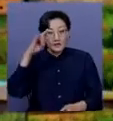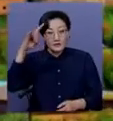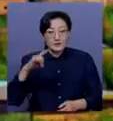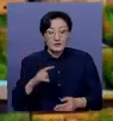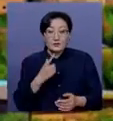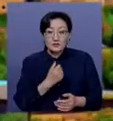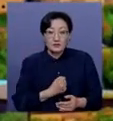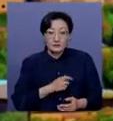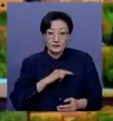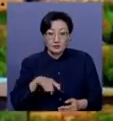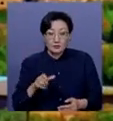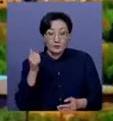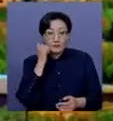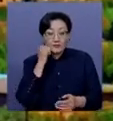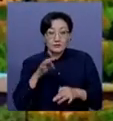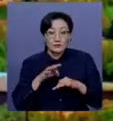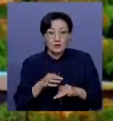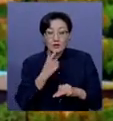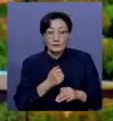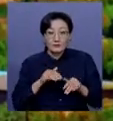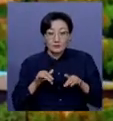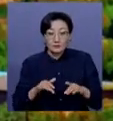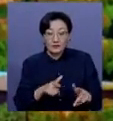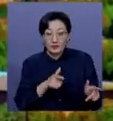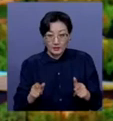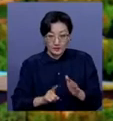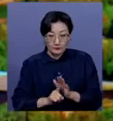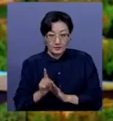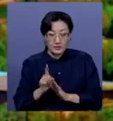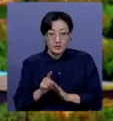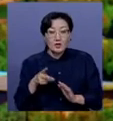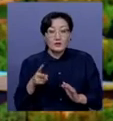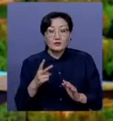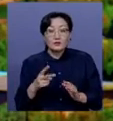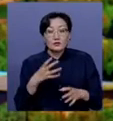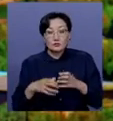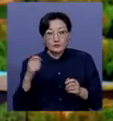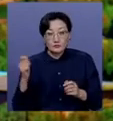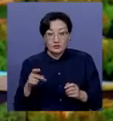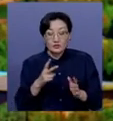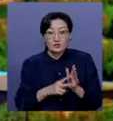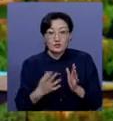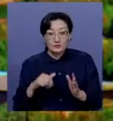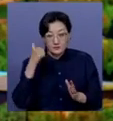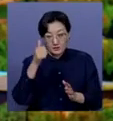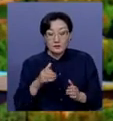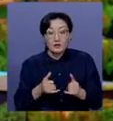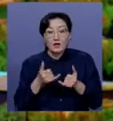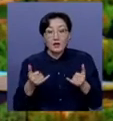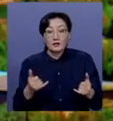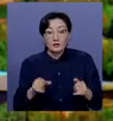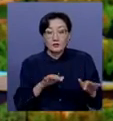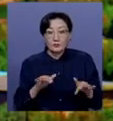Қазақстандық әскери қызметшілер Мәскеуде өтетін әскери шеруге дайындықты бастап кетті. Екінші дүниежүзілік соғыстың 75 жылдығына арналған